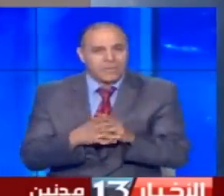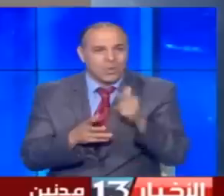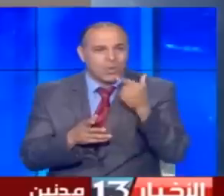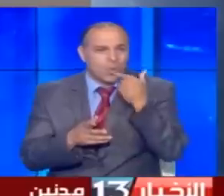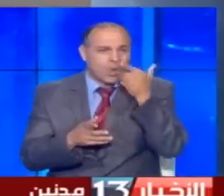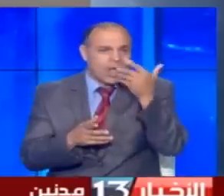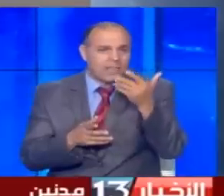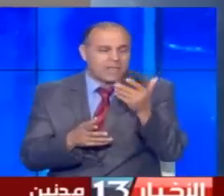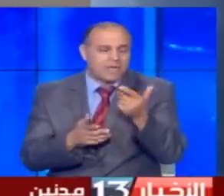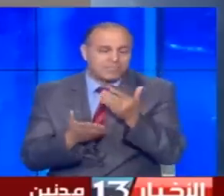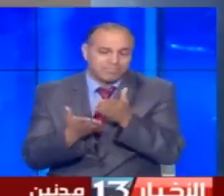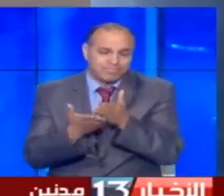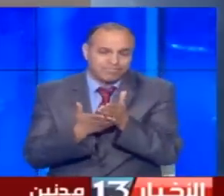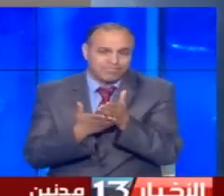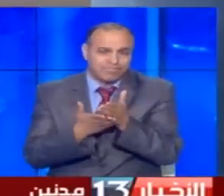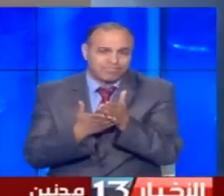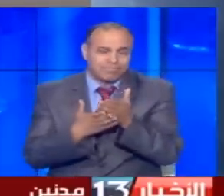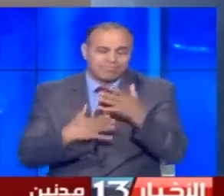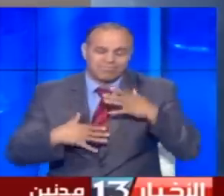فيه